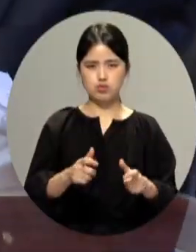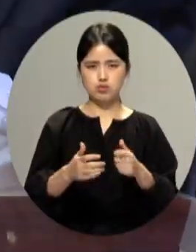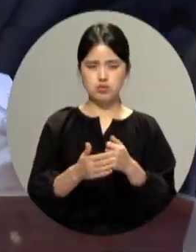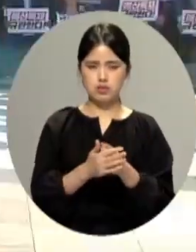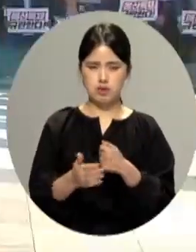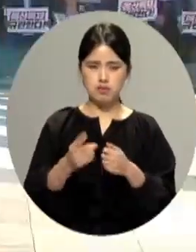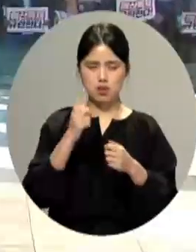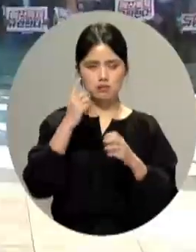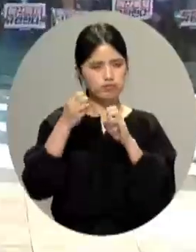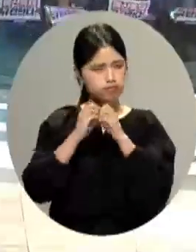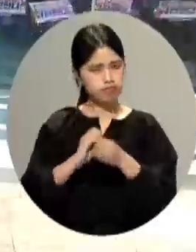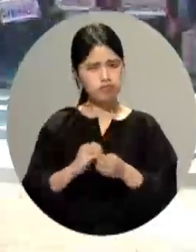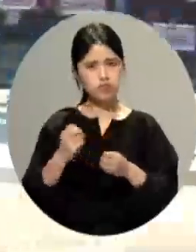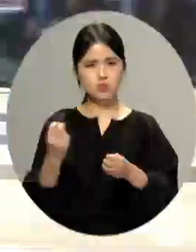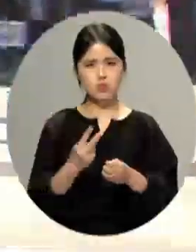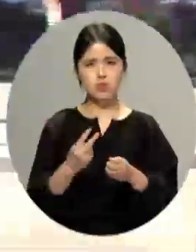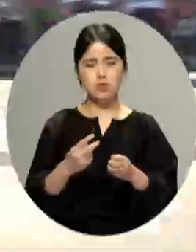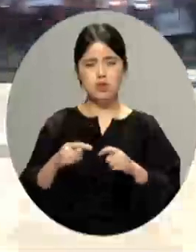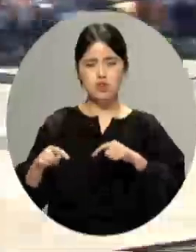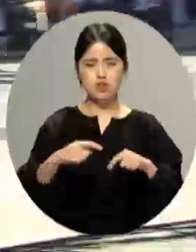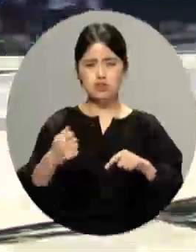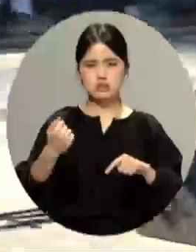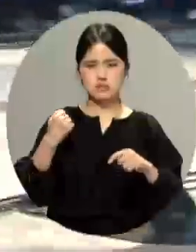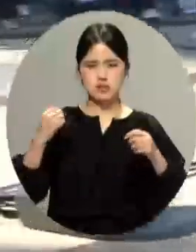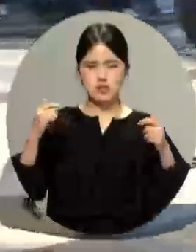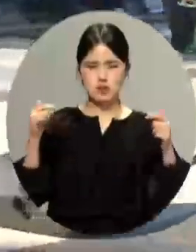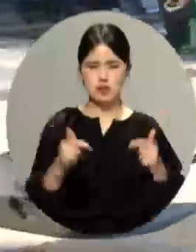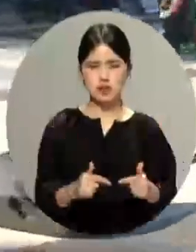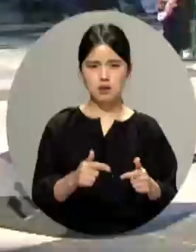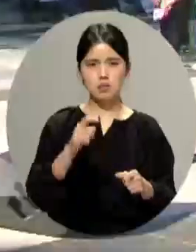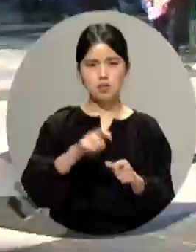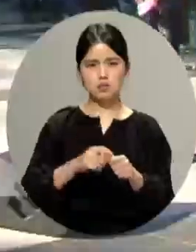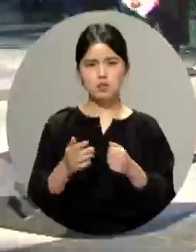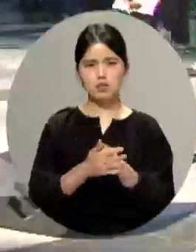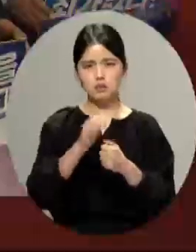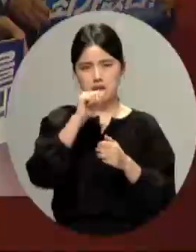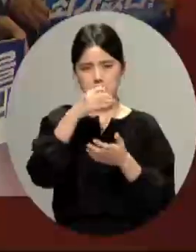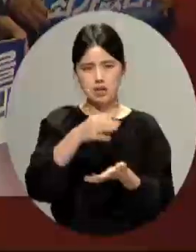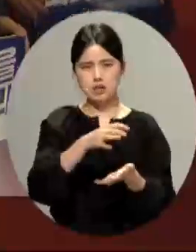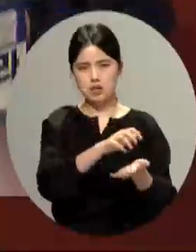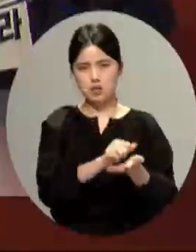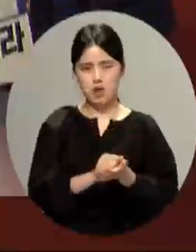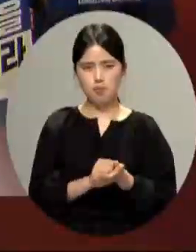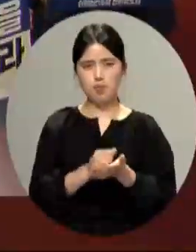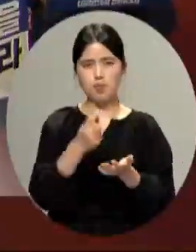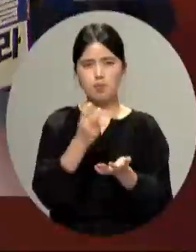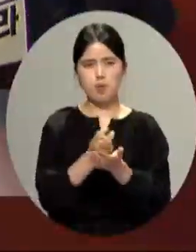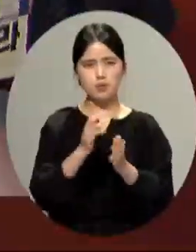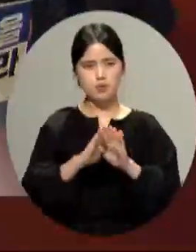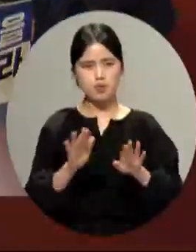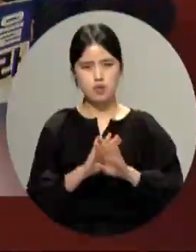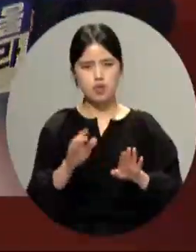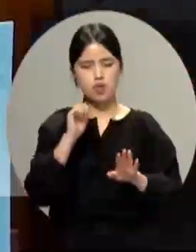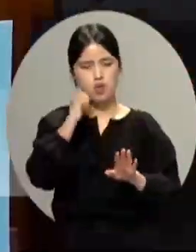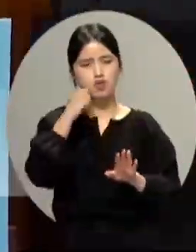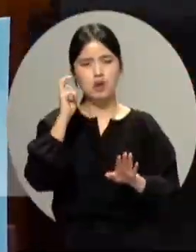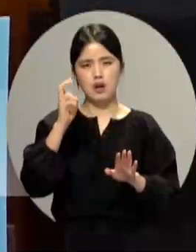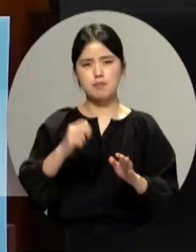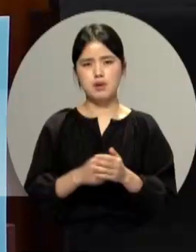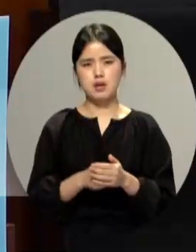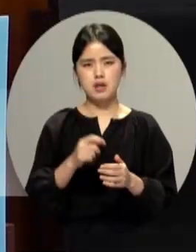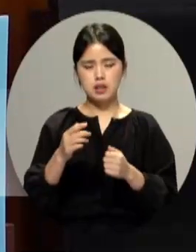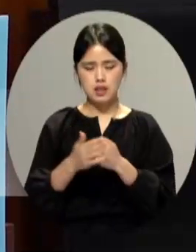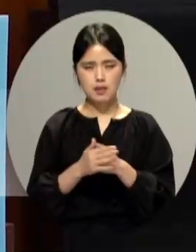외에도 전북의 정치력을 약화시켜 예산 확보나 법안 처리에 어려움이 우려됩니다. 이 때문에